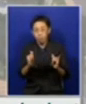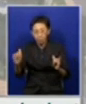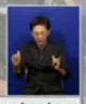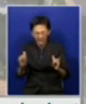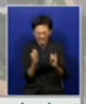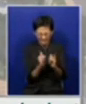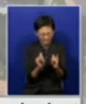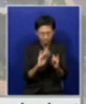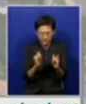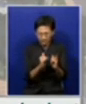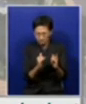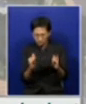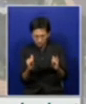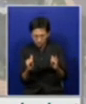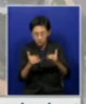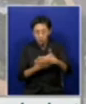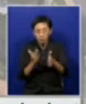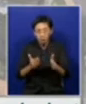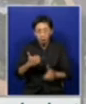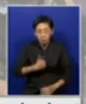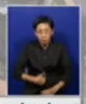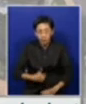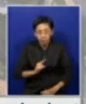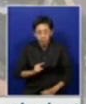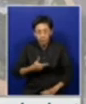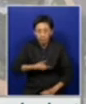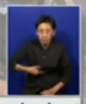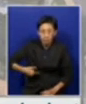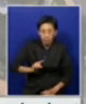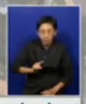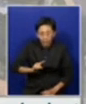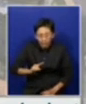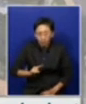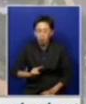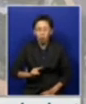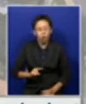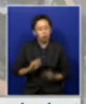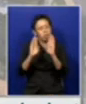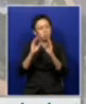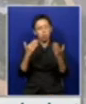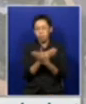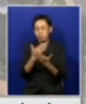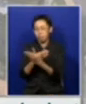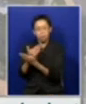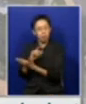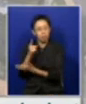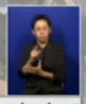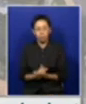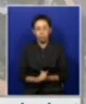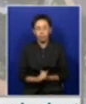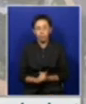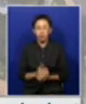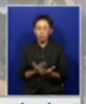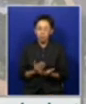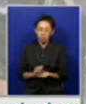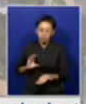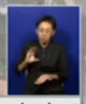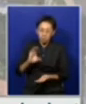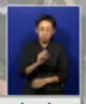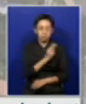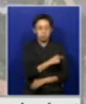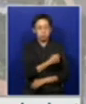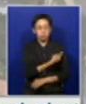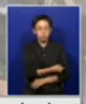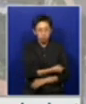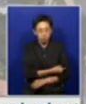นะครับห้องผ่าตัดจะเป็นยังไงทุกอย่างเป็น new normal หมดที่การลงทุนนะครับทางด้านการแพทย์ด้านส